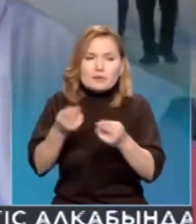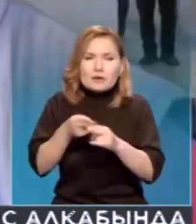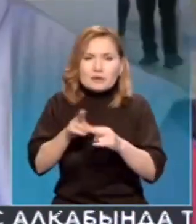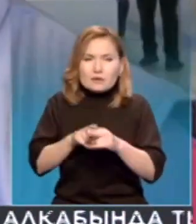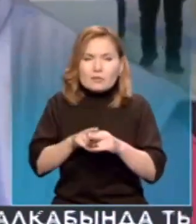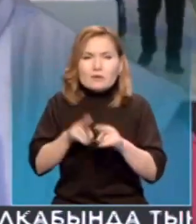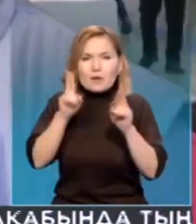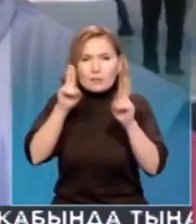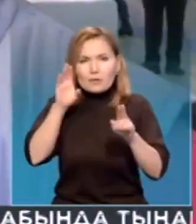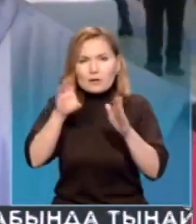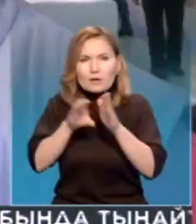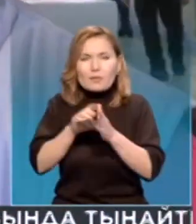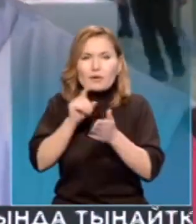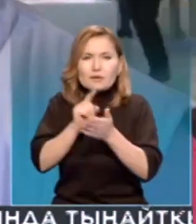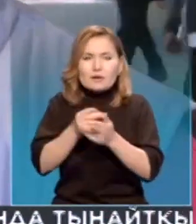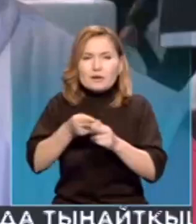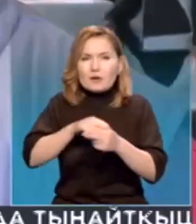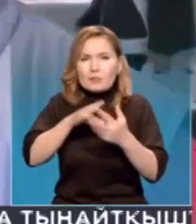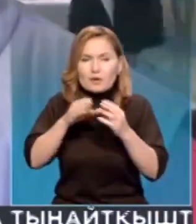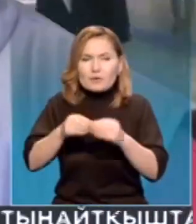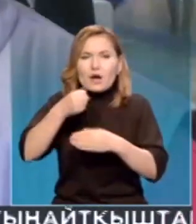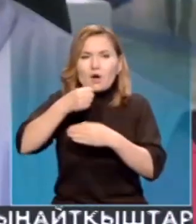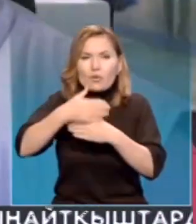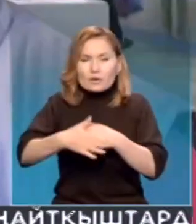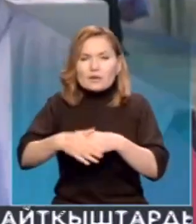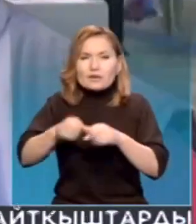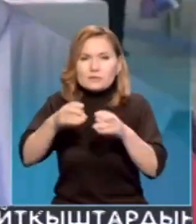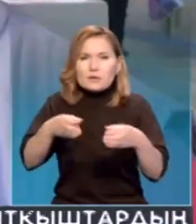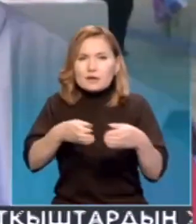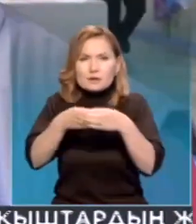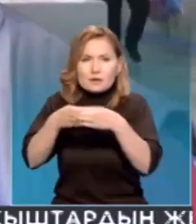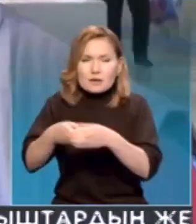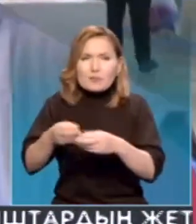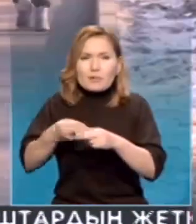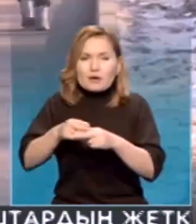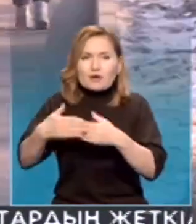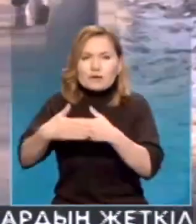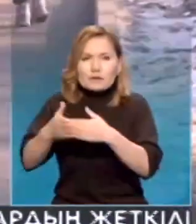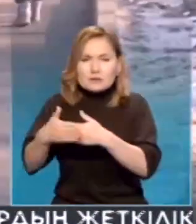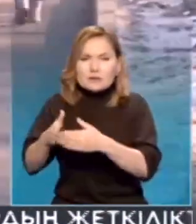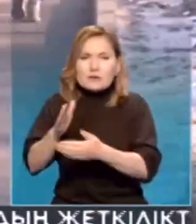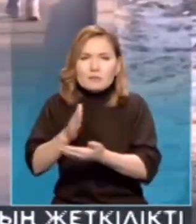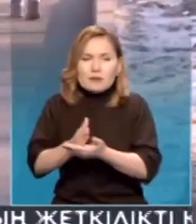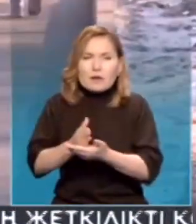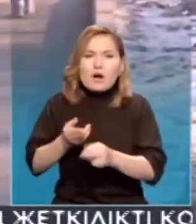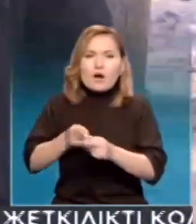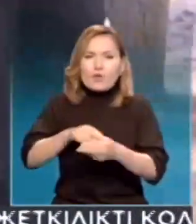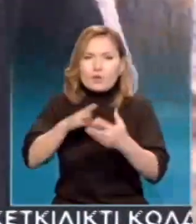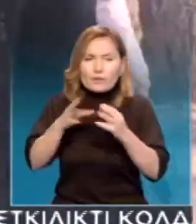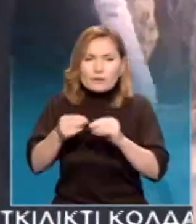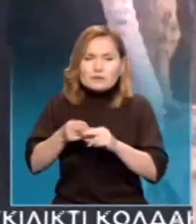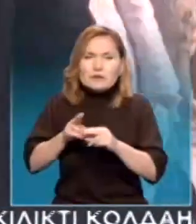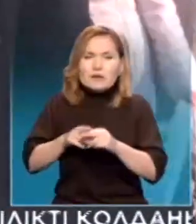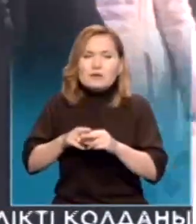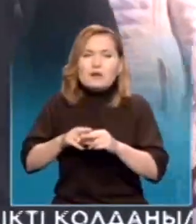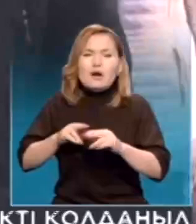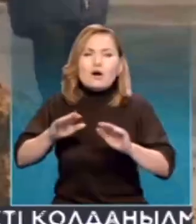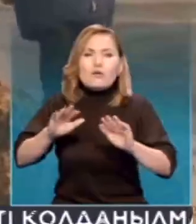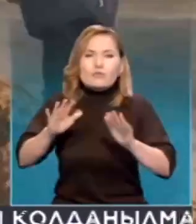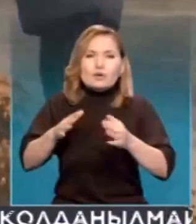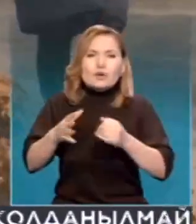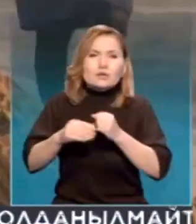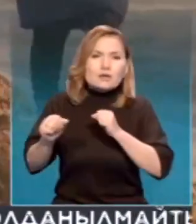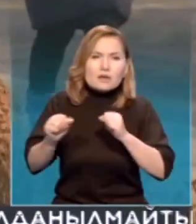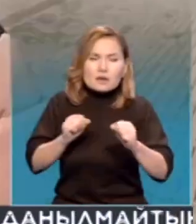ету қажет. Қаладағы кез келген осындай орталықтарда эвакуацияға арналған бірнеше нүкте бар. Ал тұрғындардың өздері зілзала кезінде не істеу